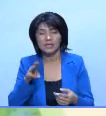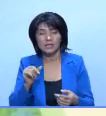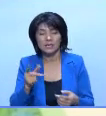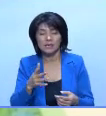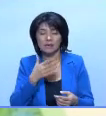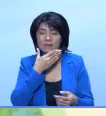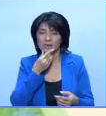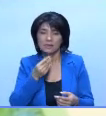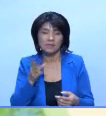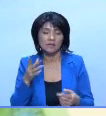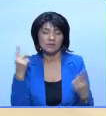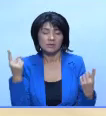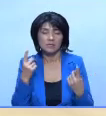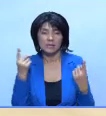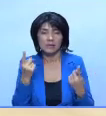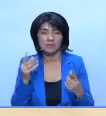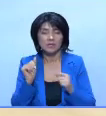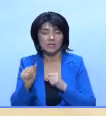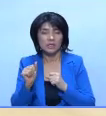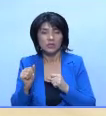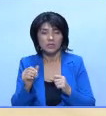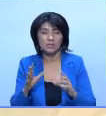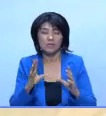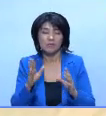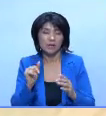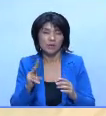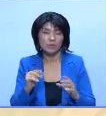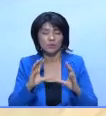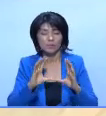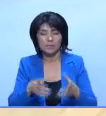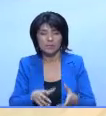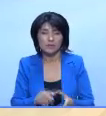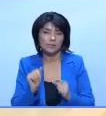качеством и является одной из самых защищенных валют мира валерия step чё камерки рванула ярусах парад